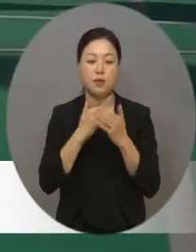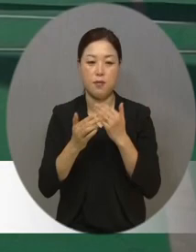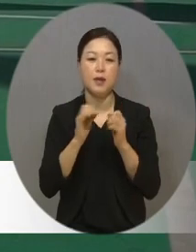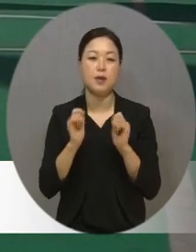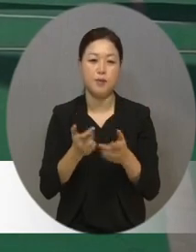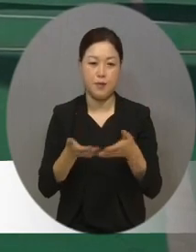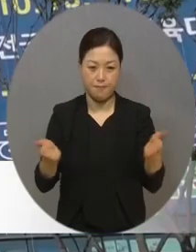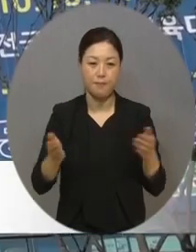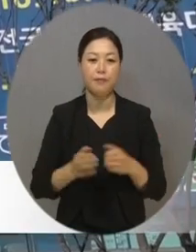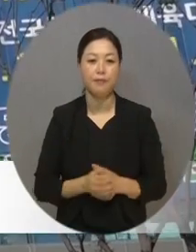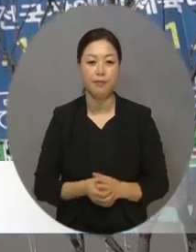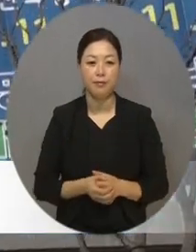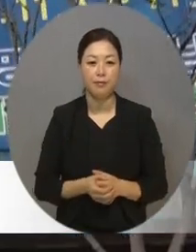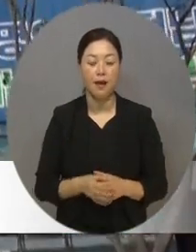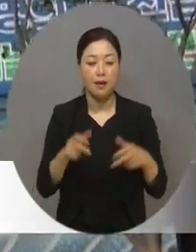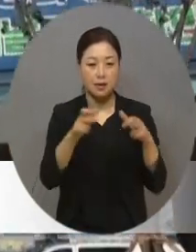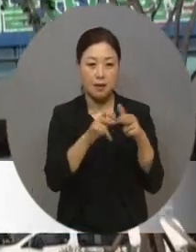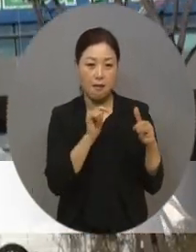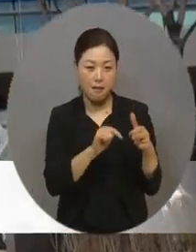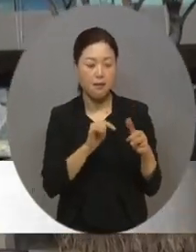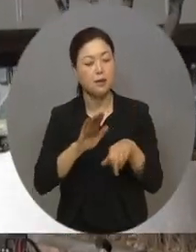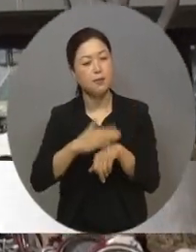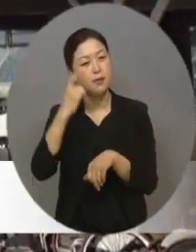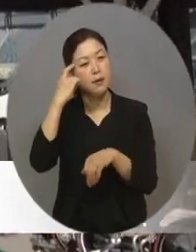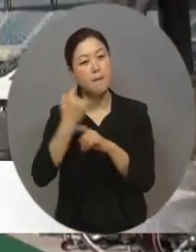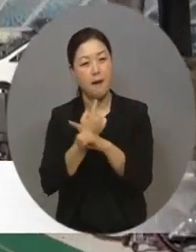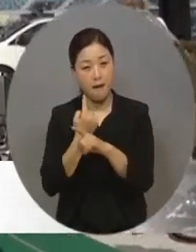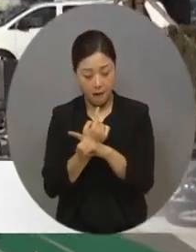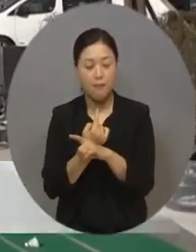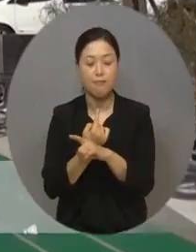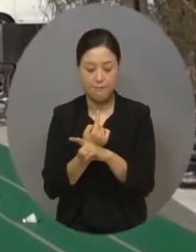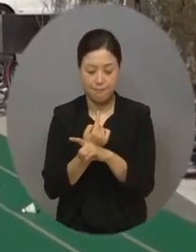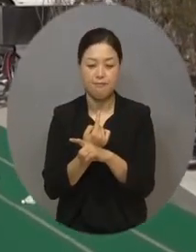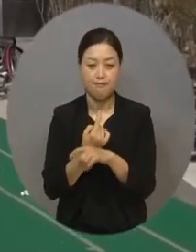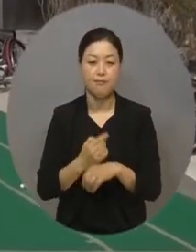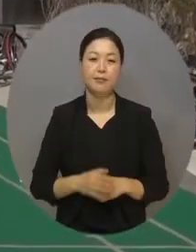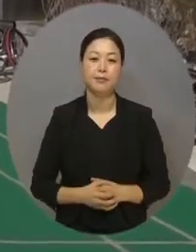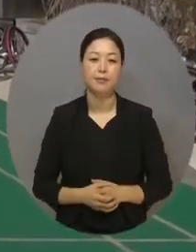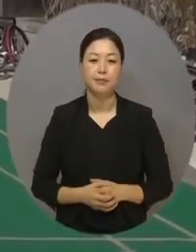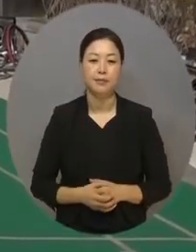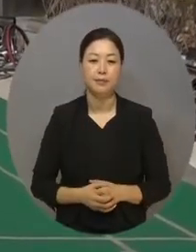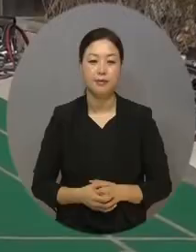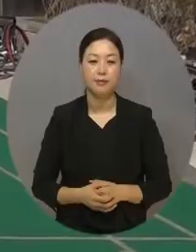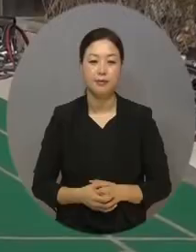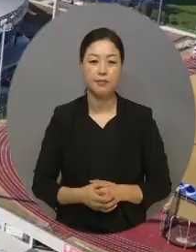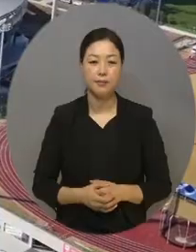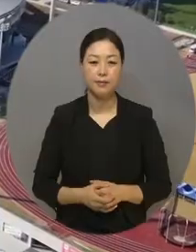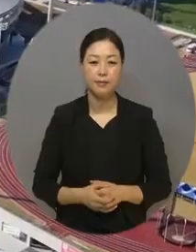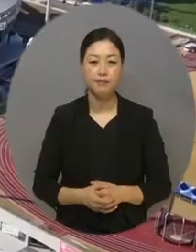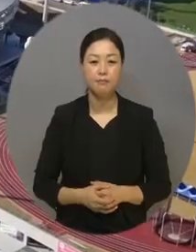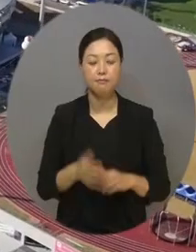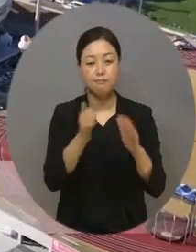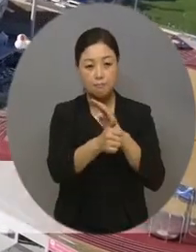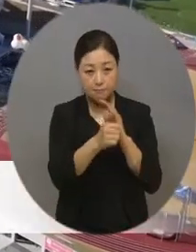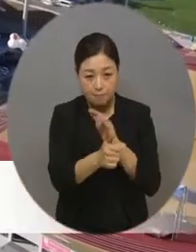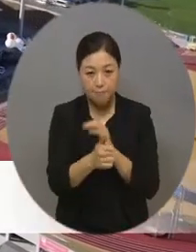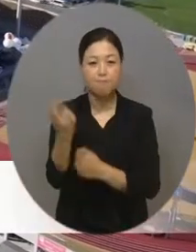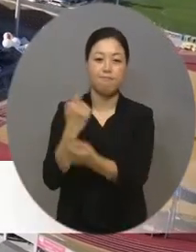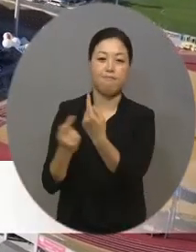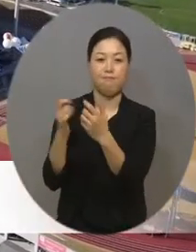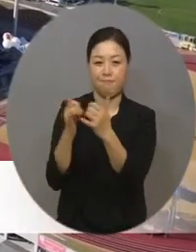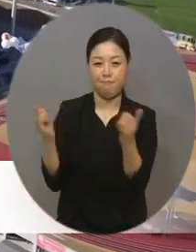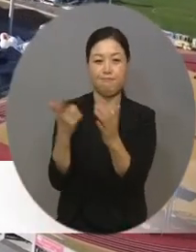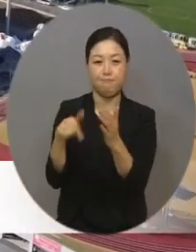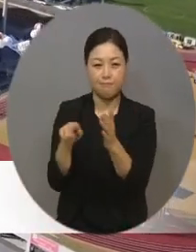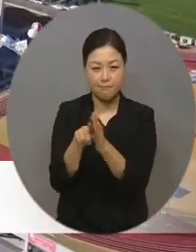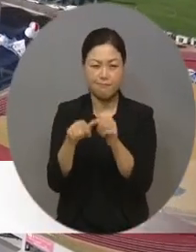기회를 제공하며 장애에 대한 인식을 바꾸는 시간을 만들기도 했습니다. 특히 선수들과 방문객들을